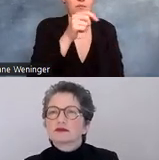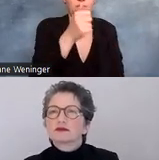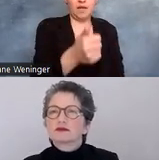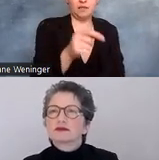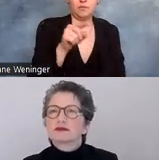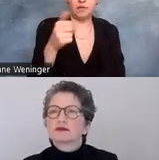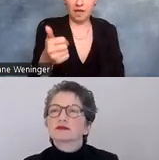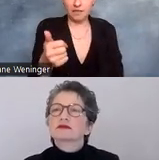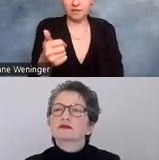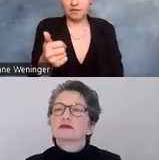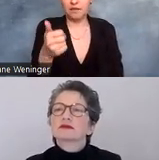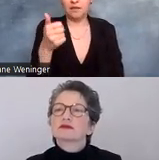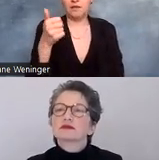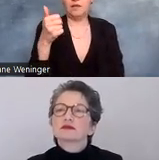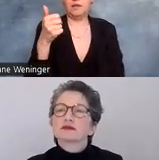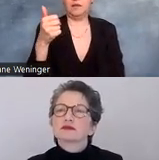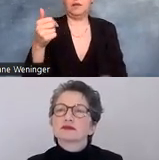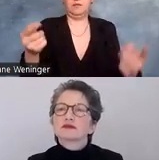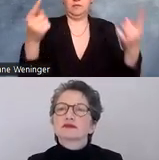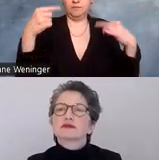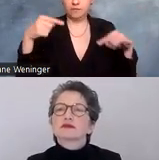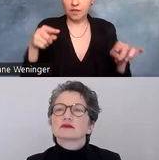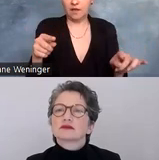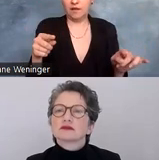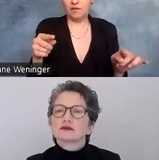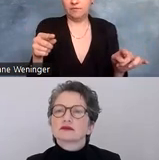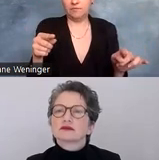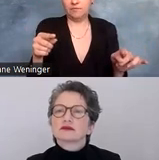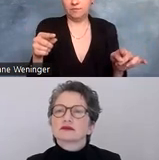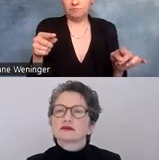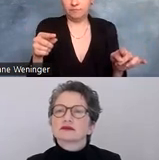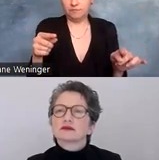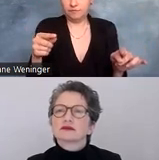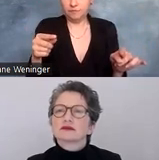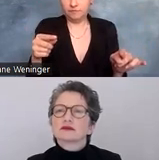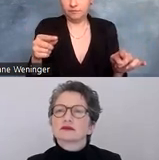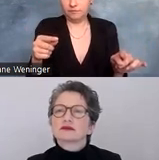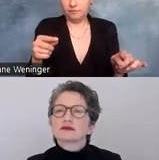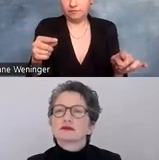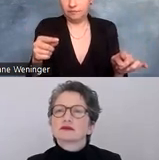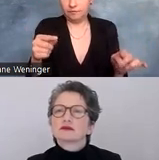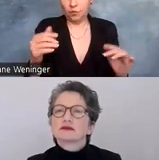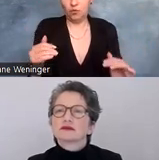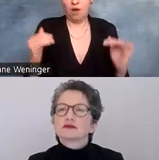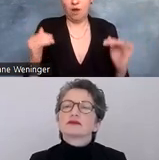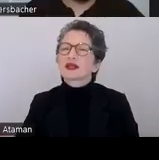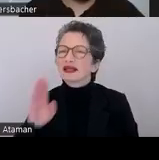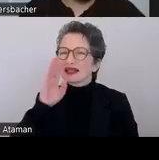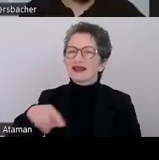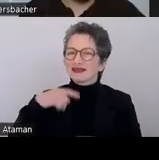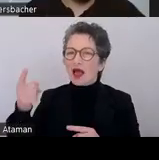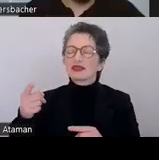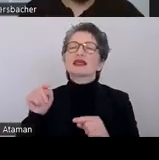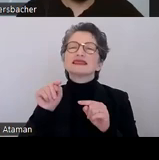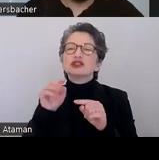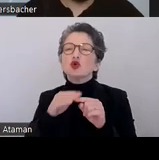2.1.1 kommt und dann direkt danach kommt eben so ein übergeordnetes, der zwei, einfach der